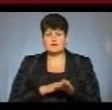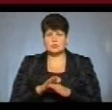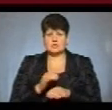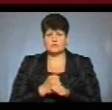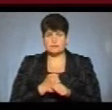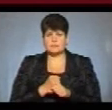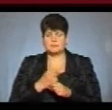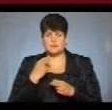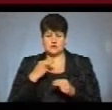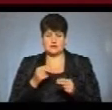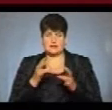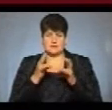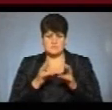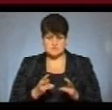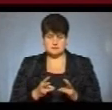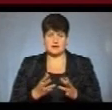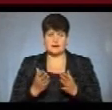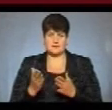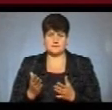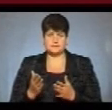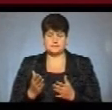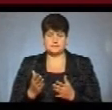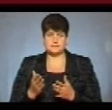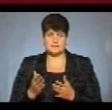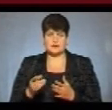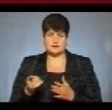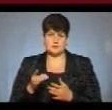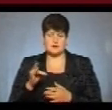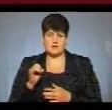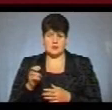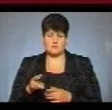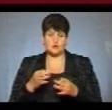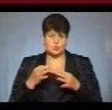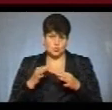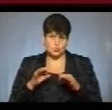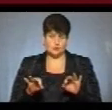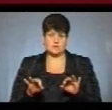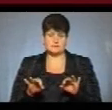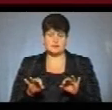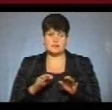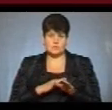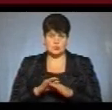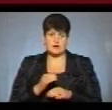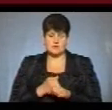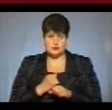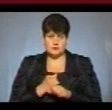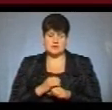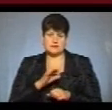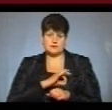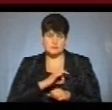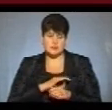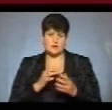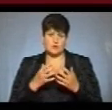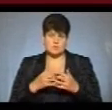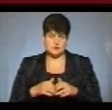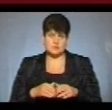підвищеної небезпеки, експлуатацію обладнання підвищеної небезпеки. Тернопільський РЕМ. Дозвіл на виконання робіт підвищеної небезпеки і експлуатацію обладнання